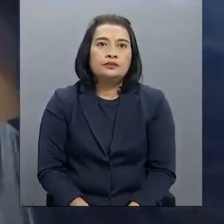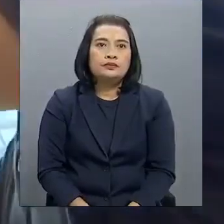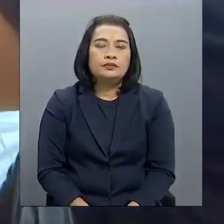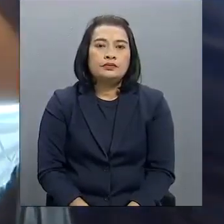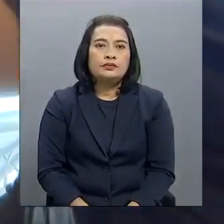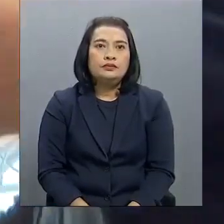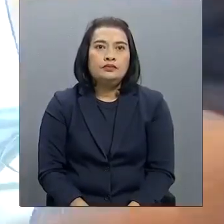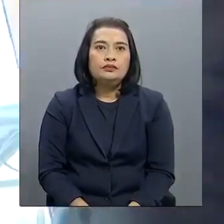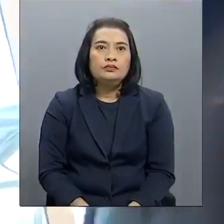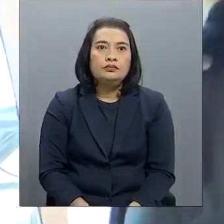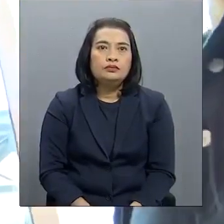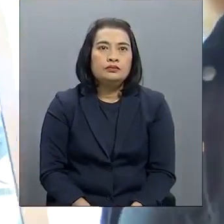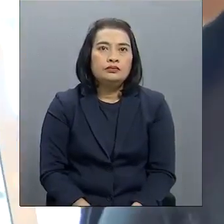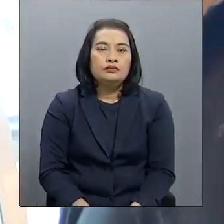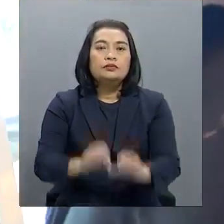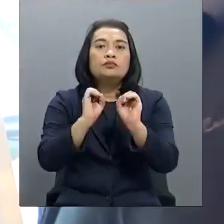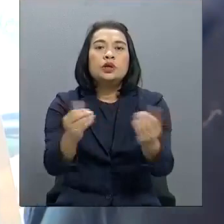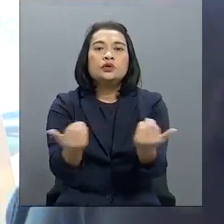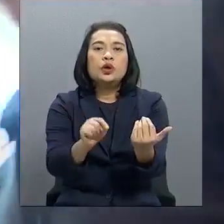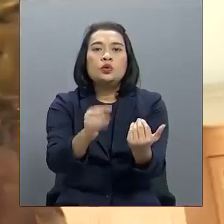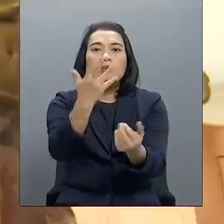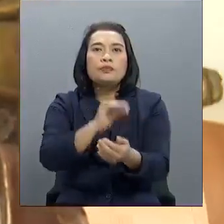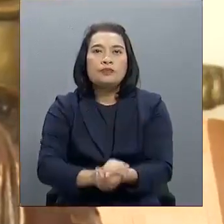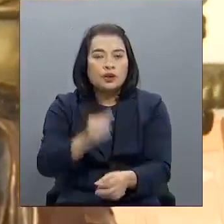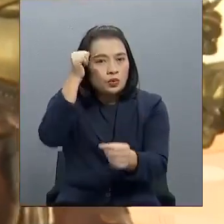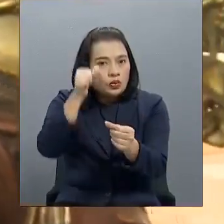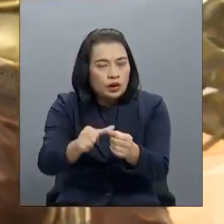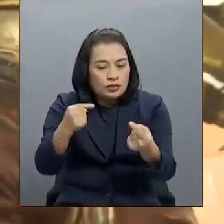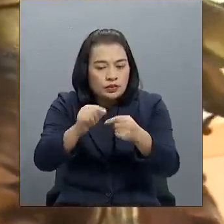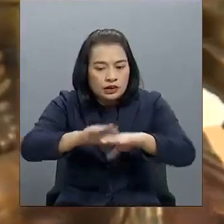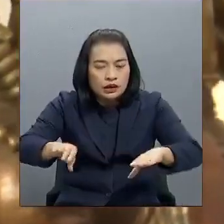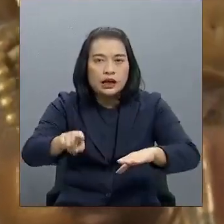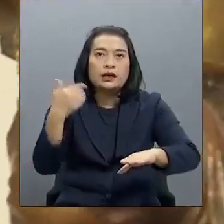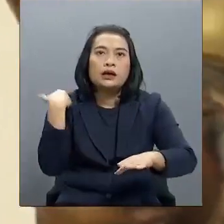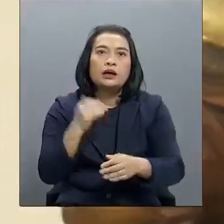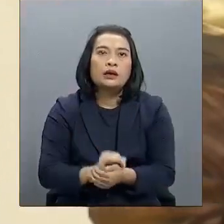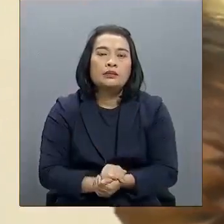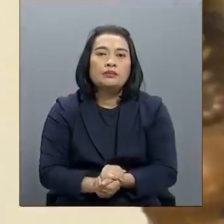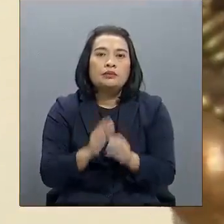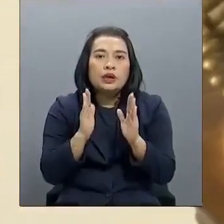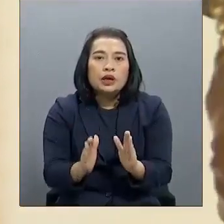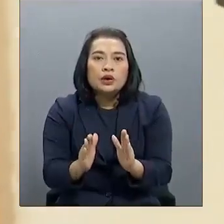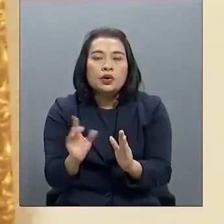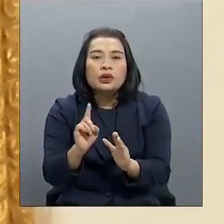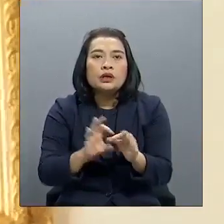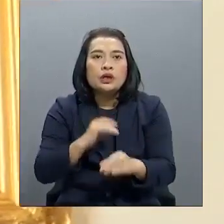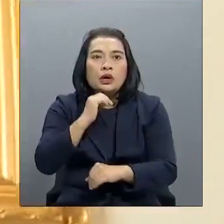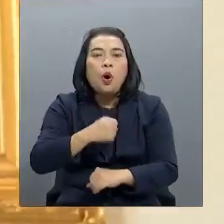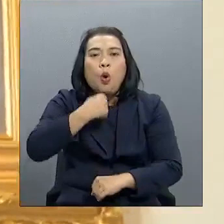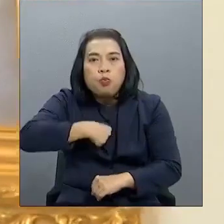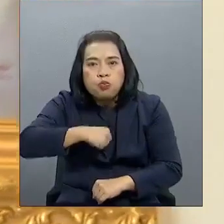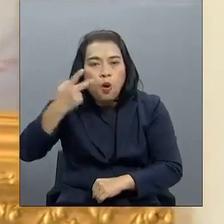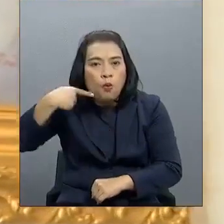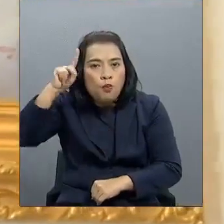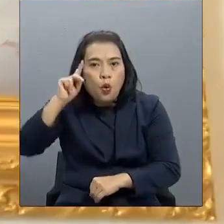เมื่อได้สอนลูกวาดความทรงจำวัยเด็กก็กลับมาค่ะเอกกระจ่างช่วยมีศิลปินใกล้ตัวคือคุณปู่ศิลปะชัยที่เชี่ยว